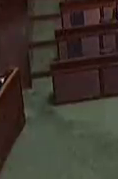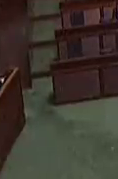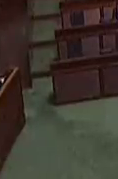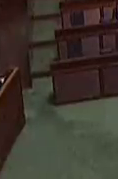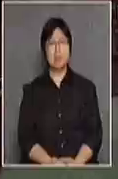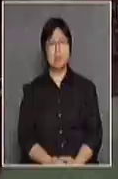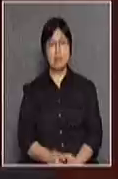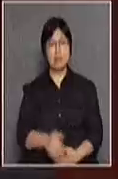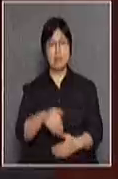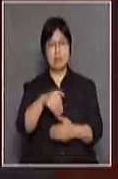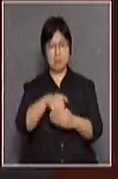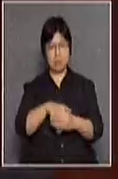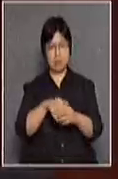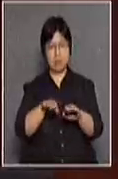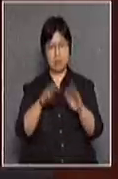開始表決。